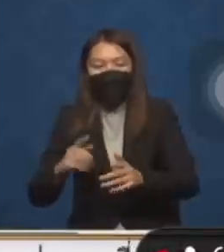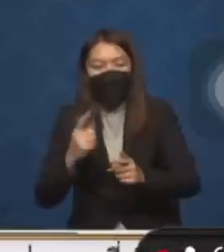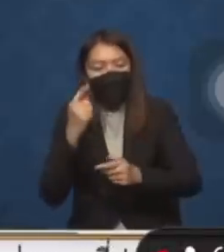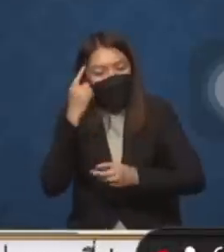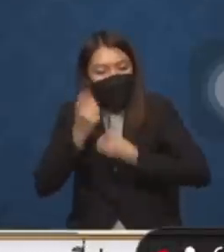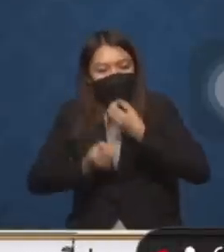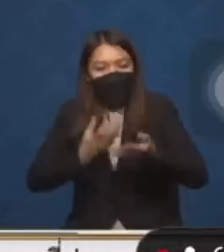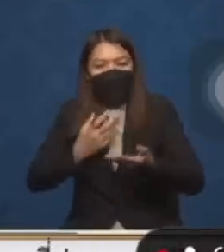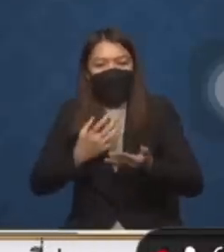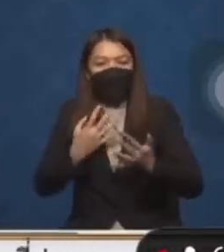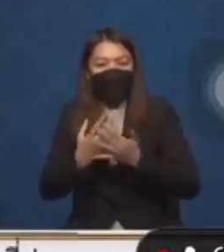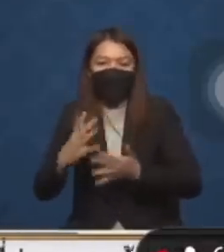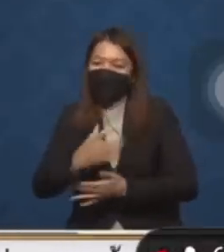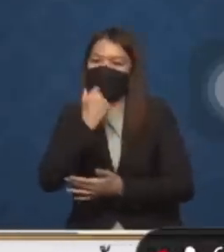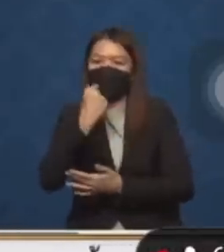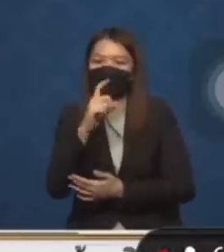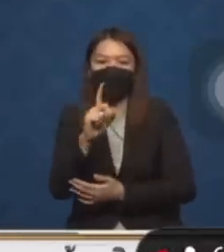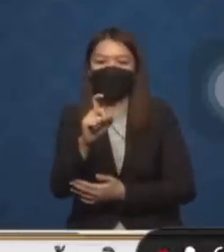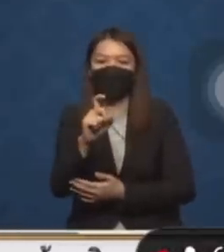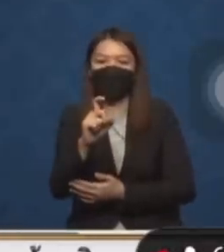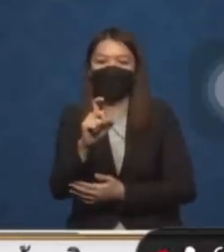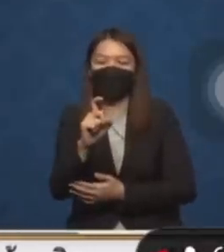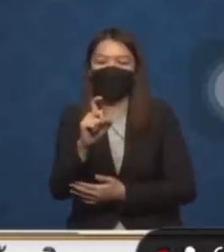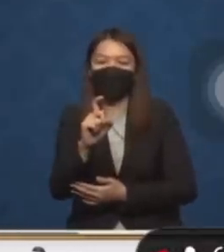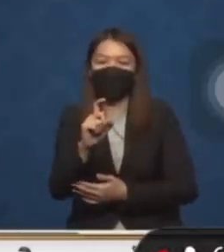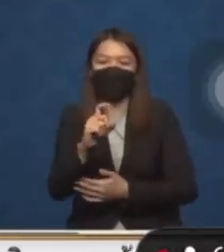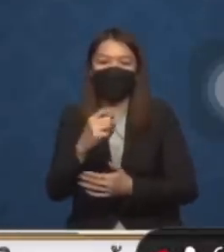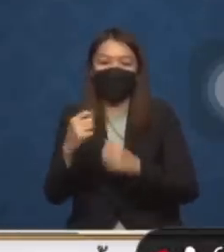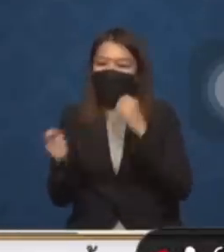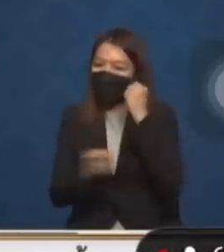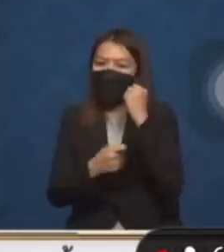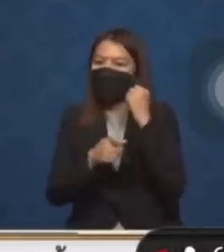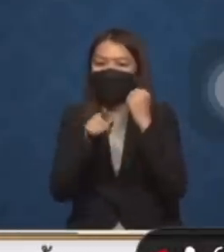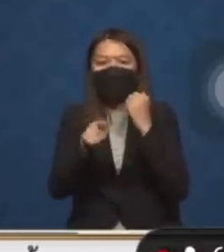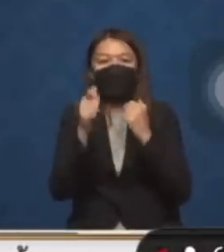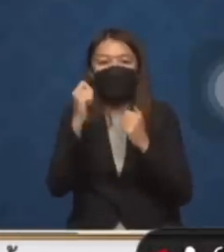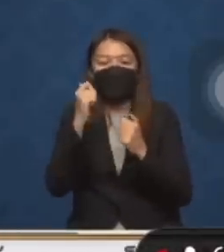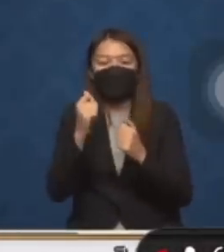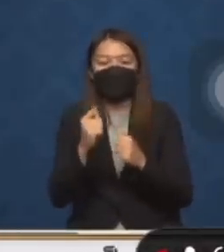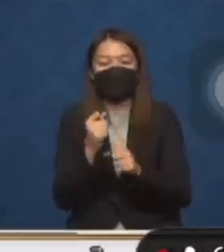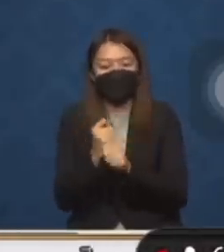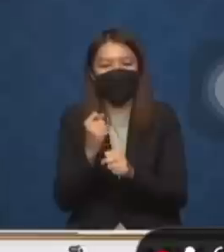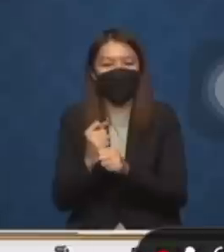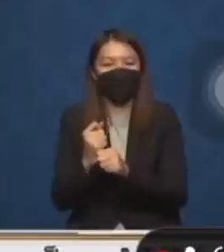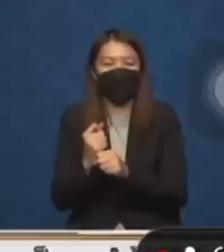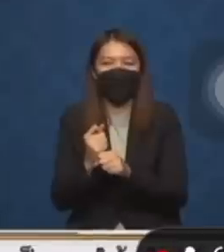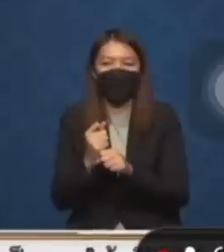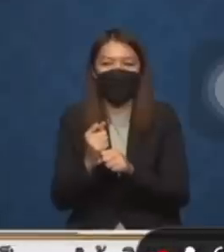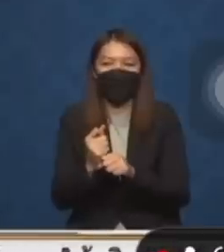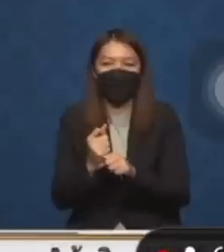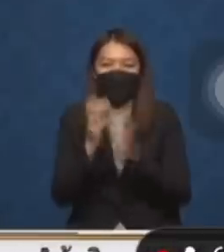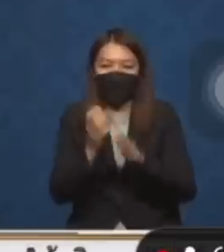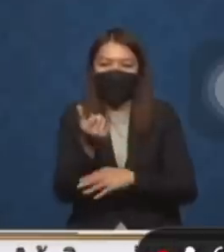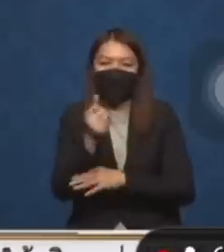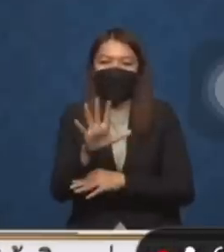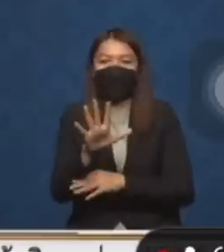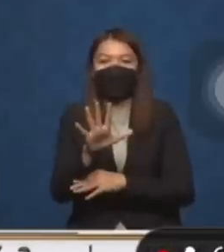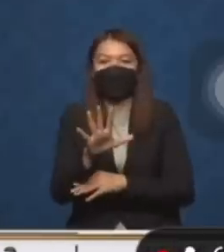จเิคดีฐานฝ่าฝืน MOUมีโษเท่ากันและมคนถจำเนนคดีนี้ไปอยน้อย 15 คน